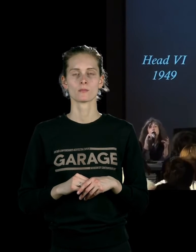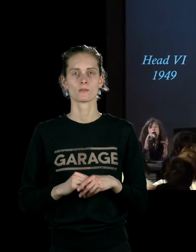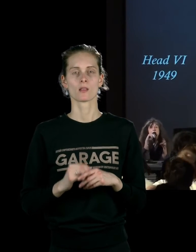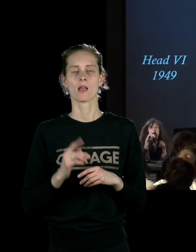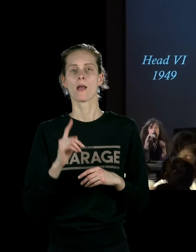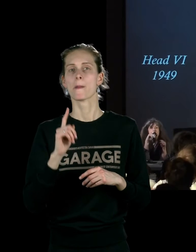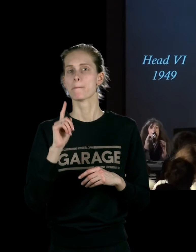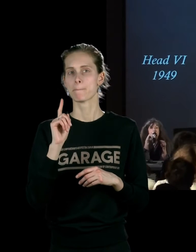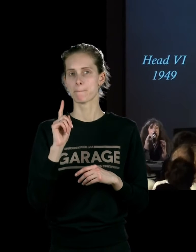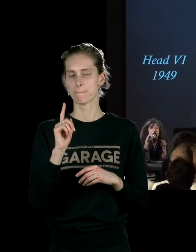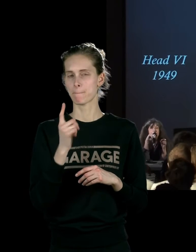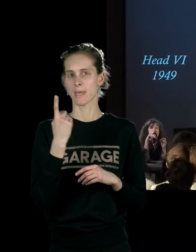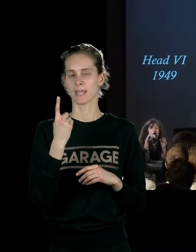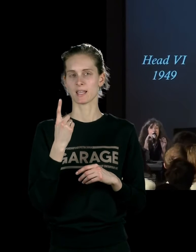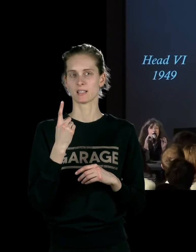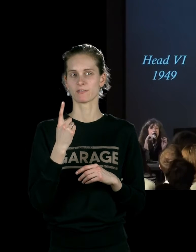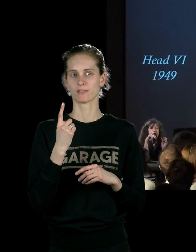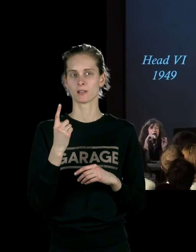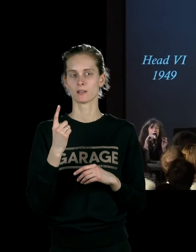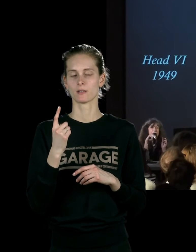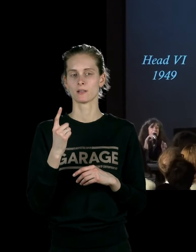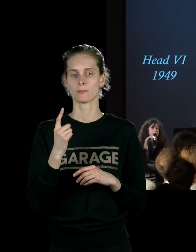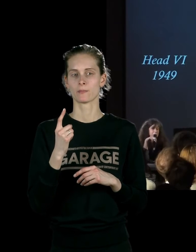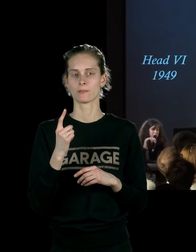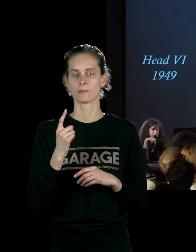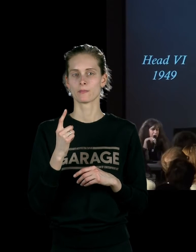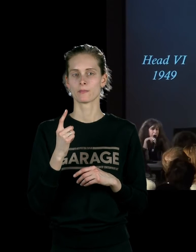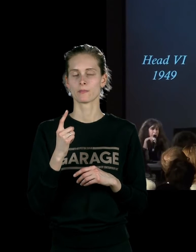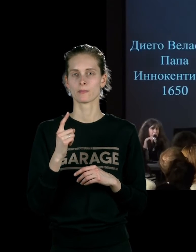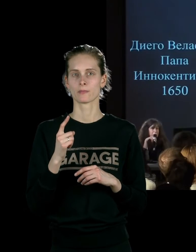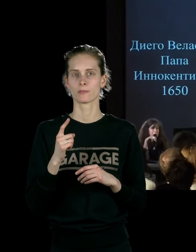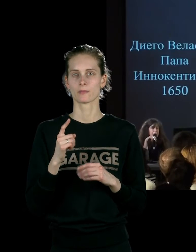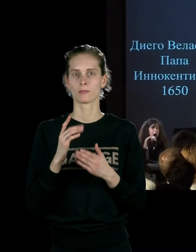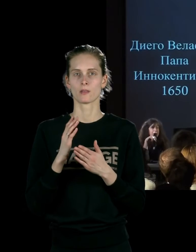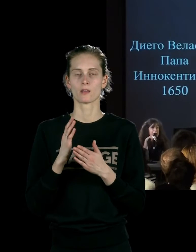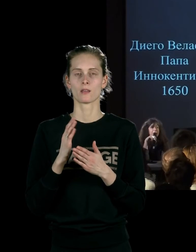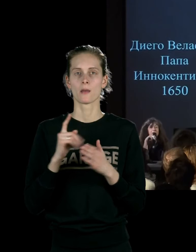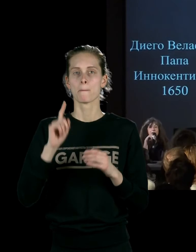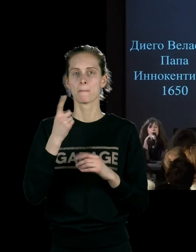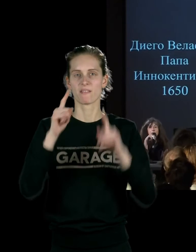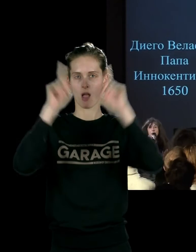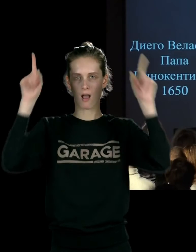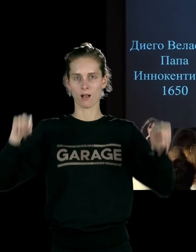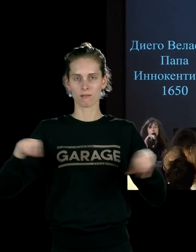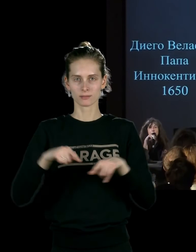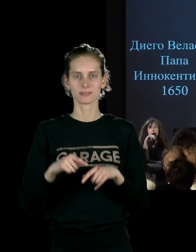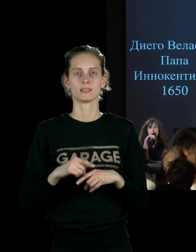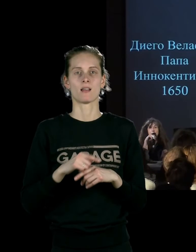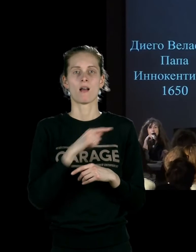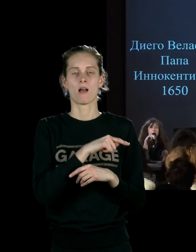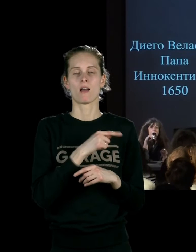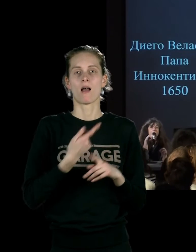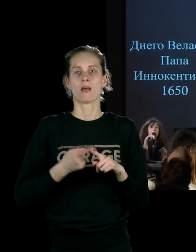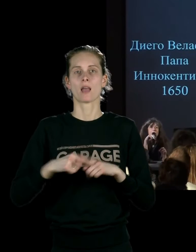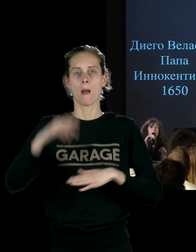Бэкона на тему его любимой картины Веласкес. Это портрет папы Иннокентия X, вот такое вот